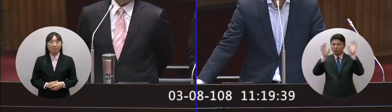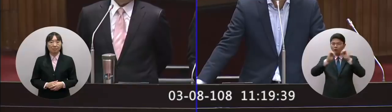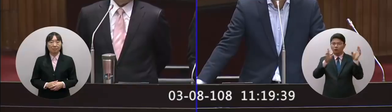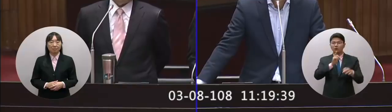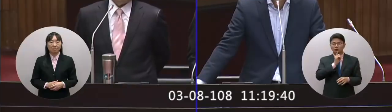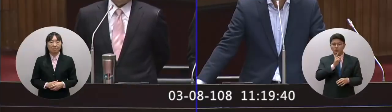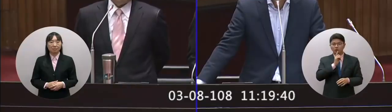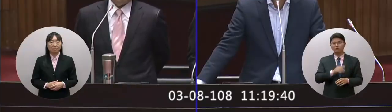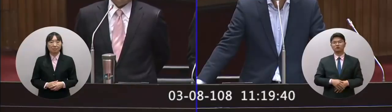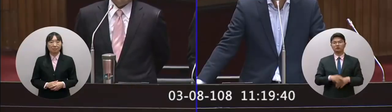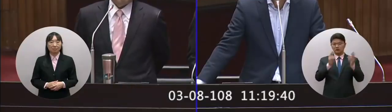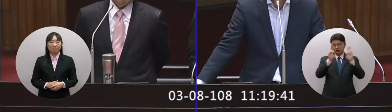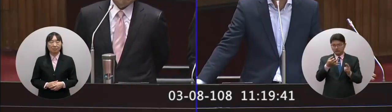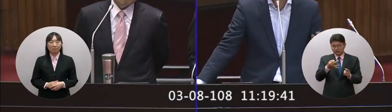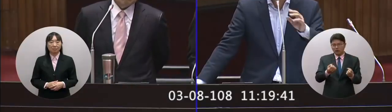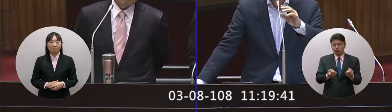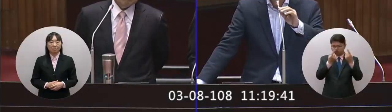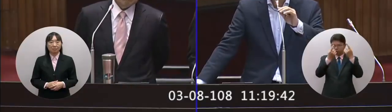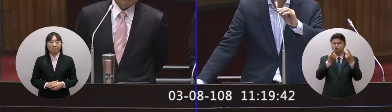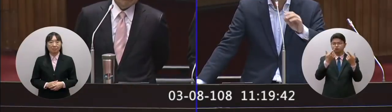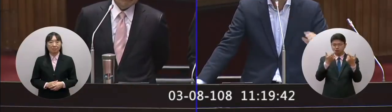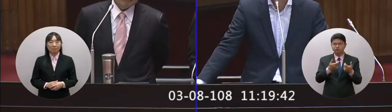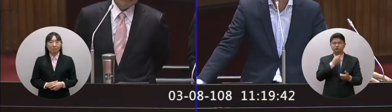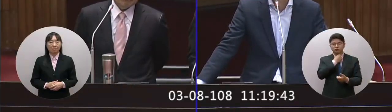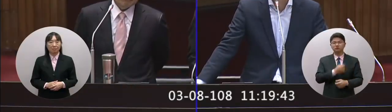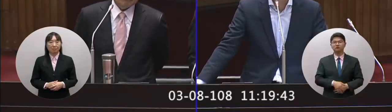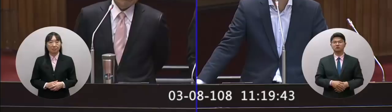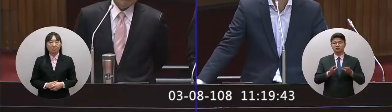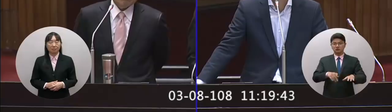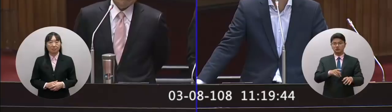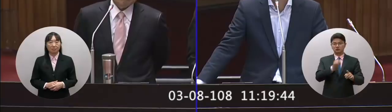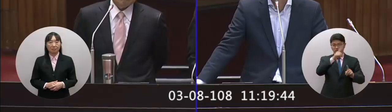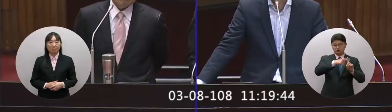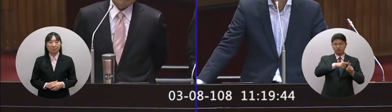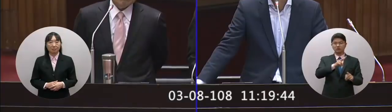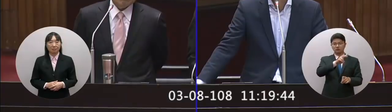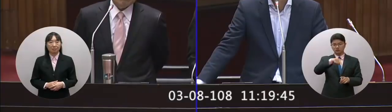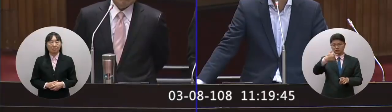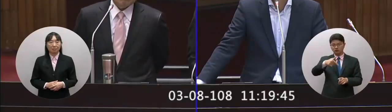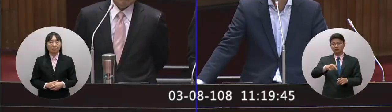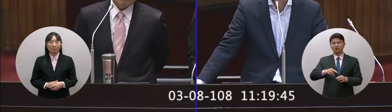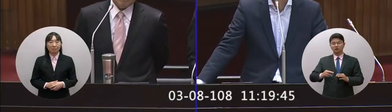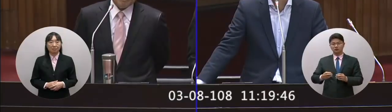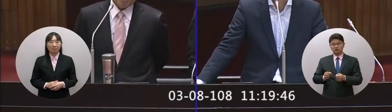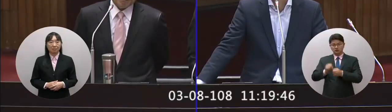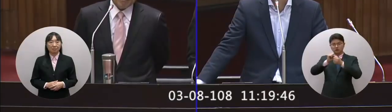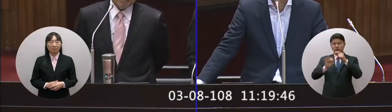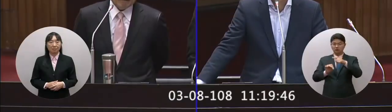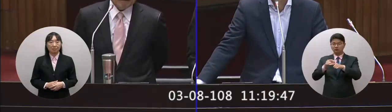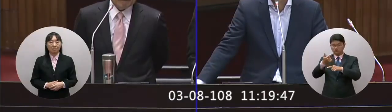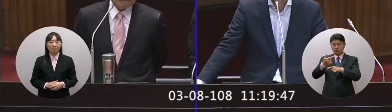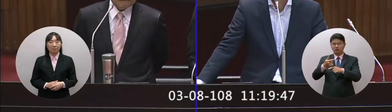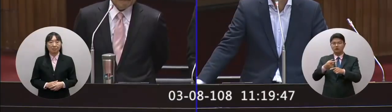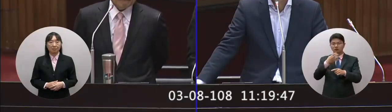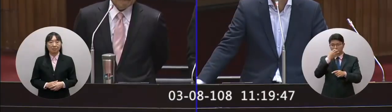理的反映电价，也就是现在平均每度的电价2.6元，需要调高6%。才可以止血不亏